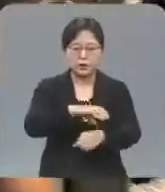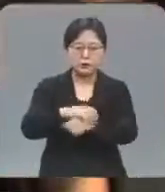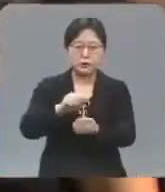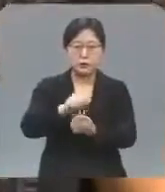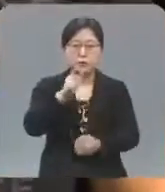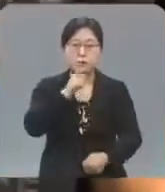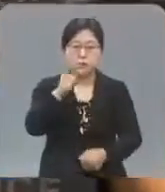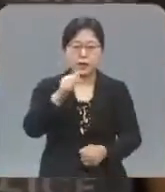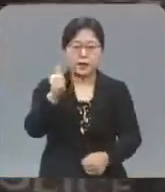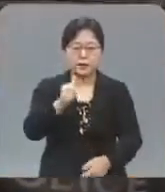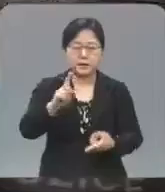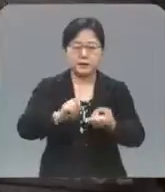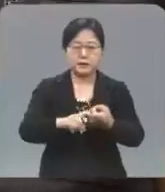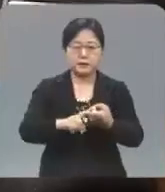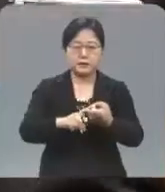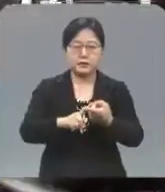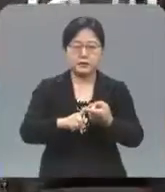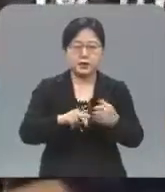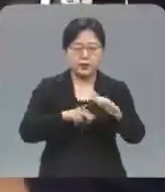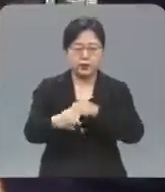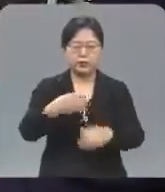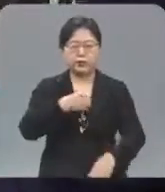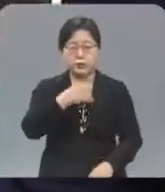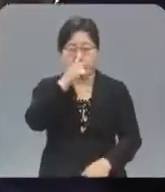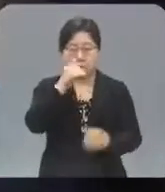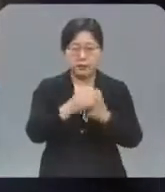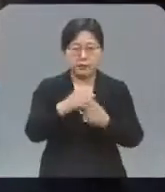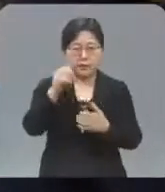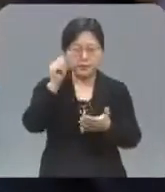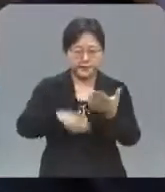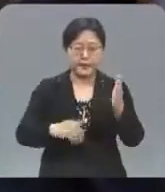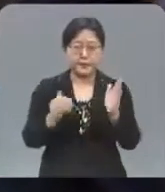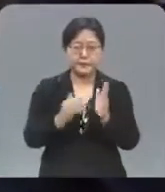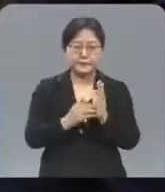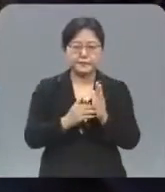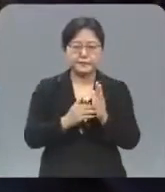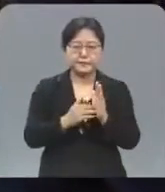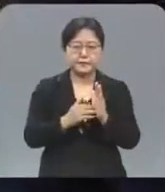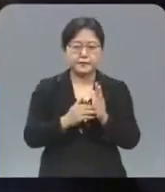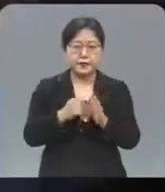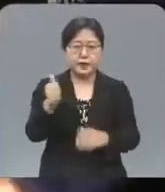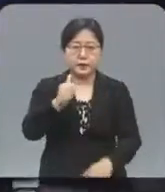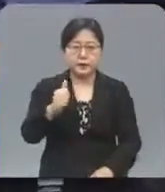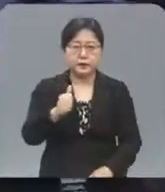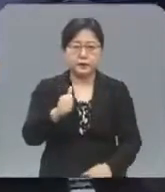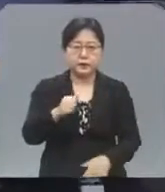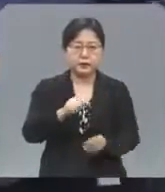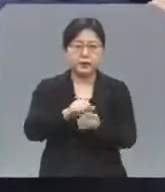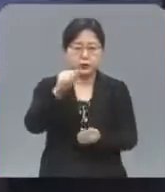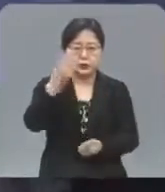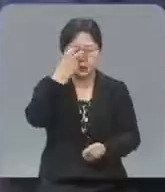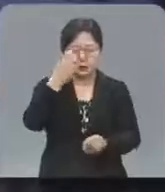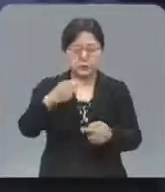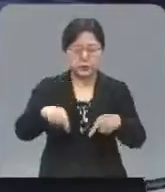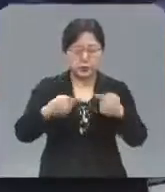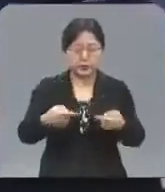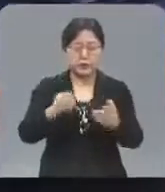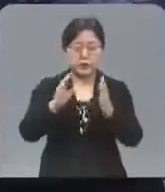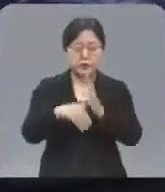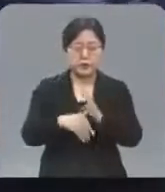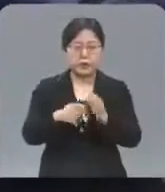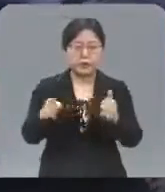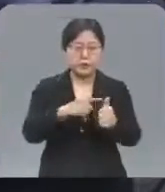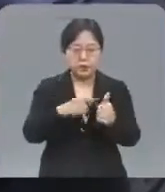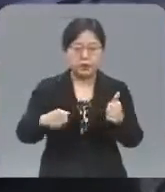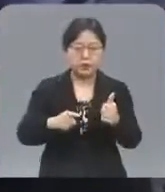구속영장이 청구된 A씨에 대해 도주의 우려가 있다며 영장을 발부했습니다. A씨는 구속영장 심사에 출석하면서